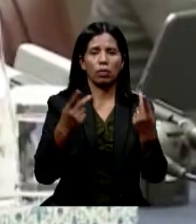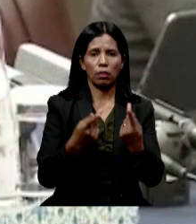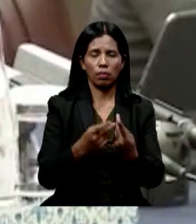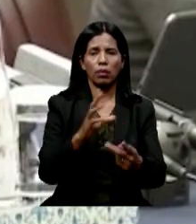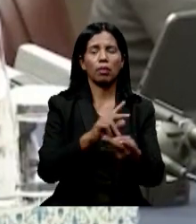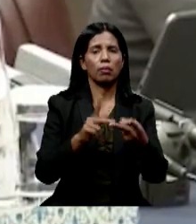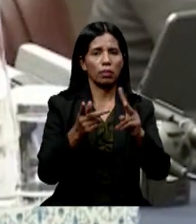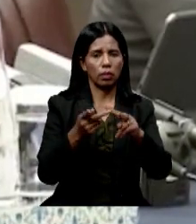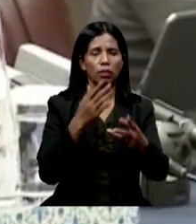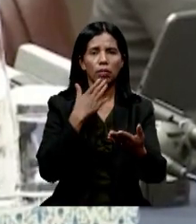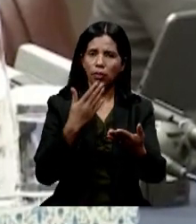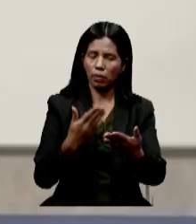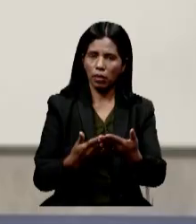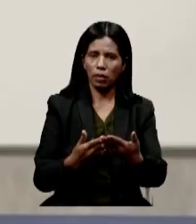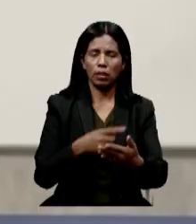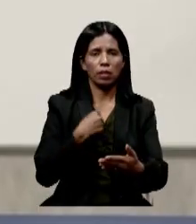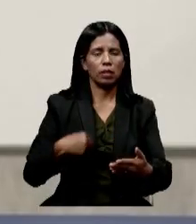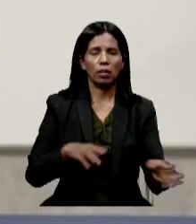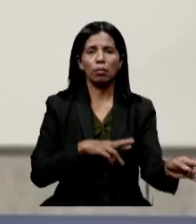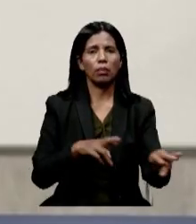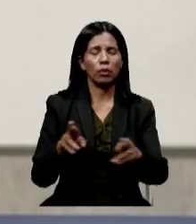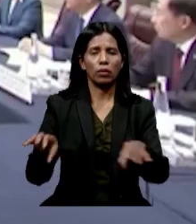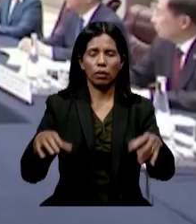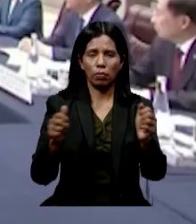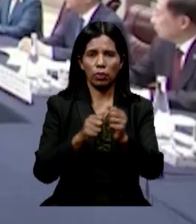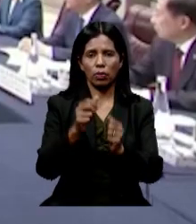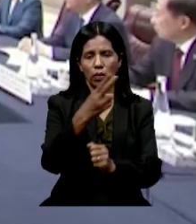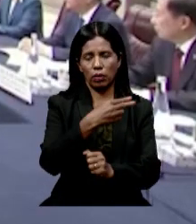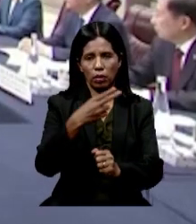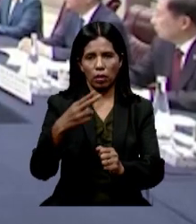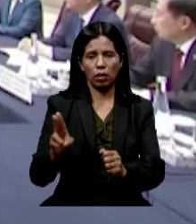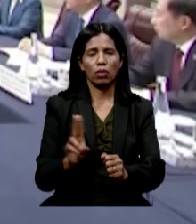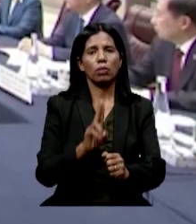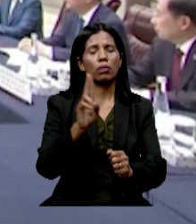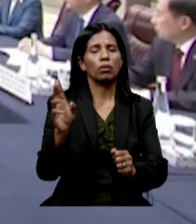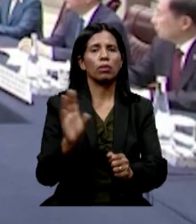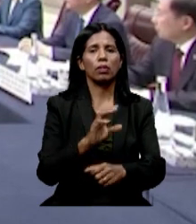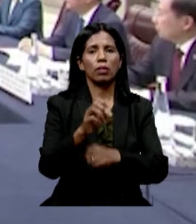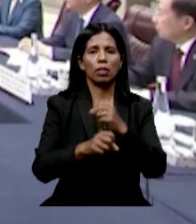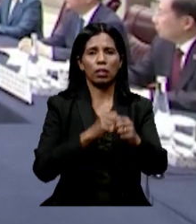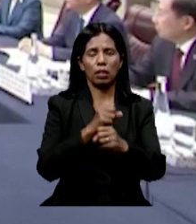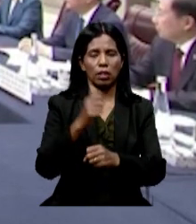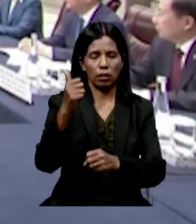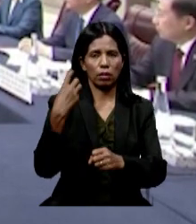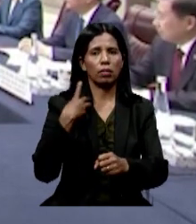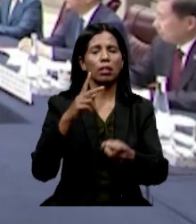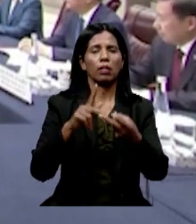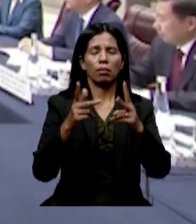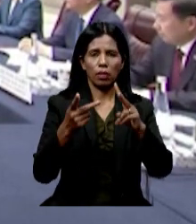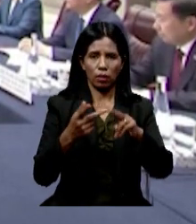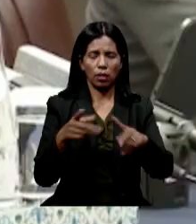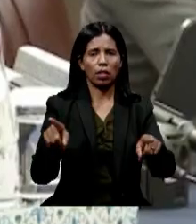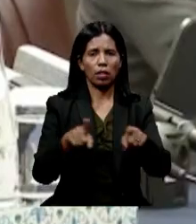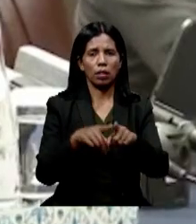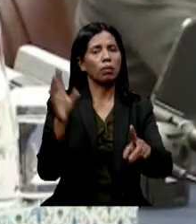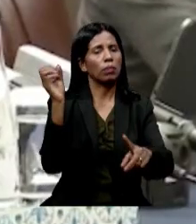no parceiro nebe Diak, Sina pronto serviço a mutu com Indonésia. Hode aproveita aniversário Badala Sanulu, baitane parceiro. Ida nessa ia